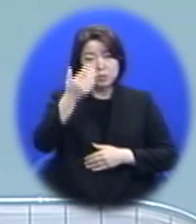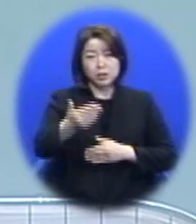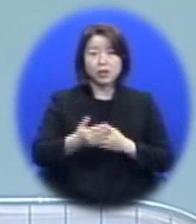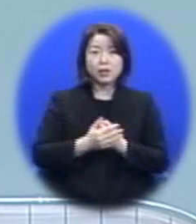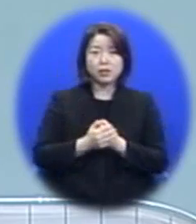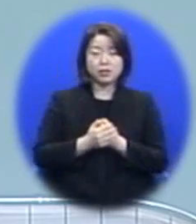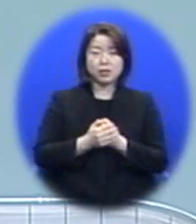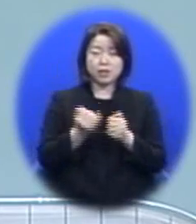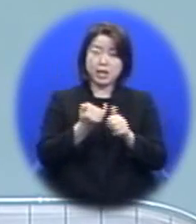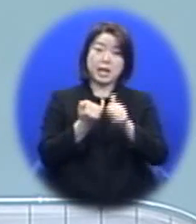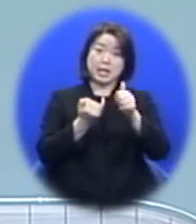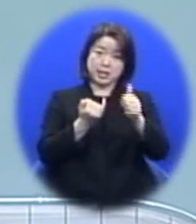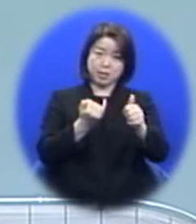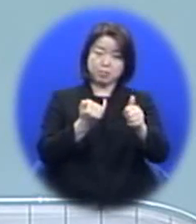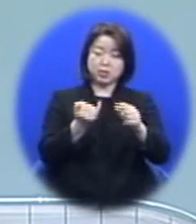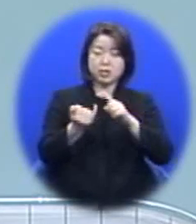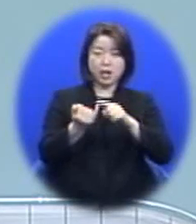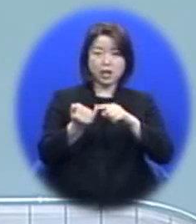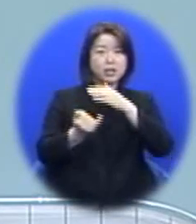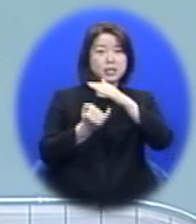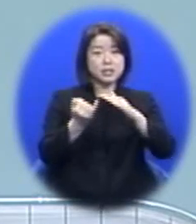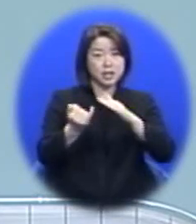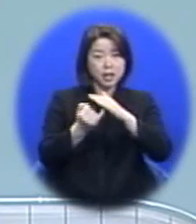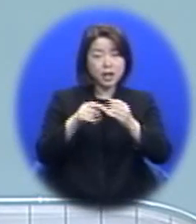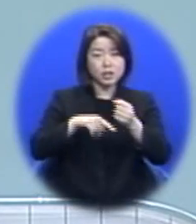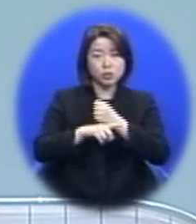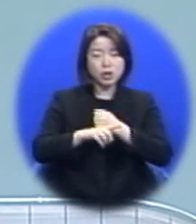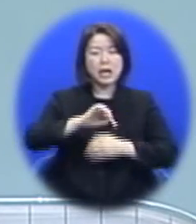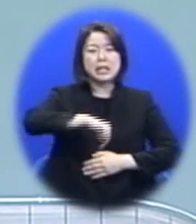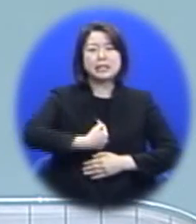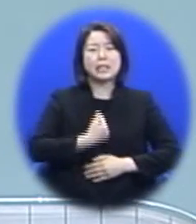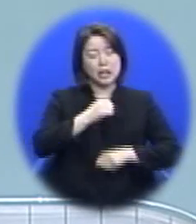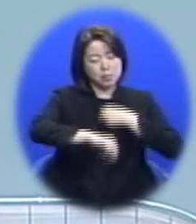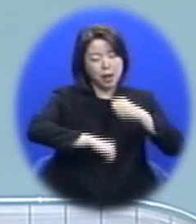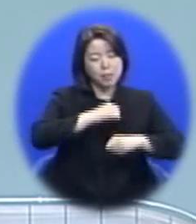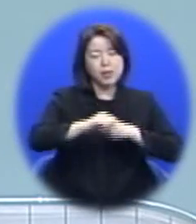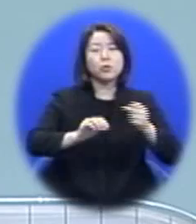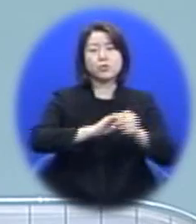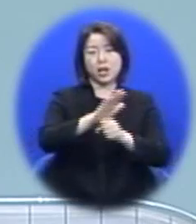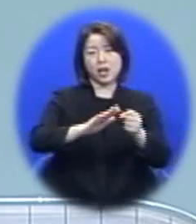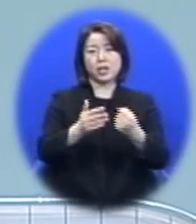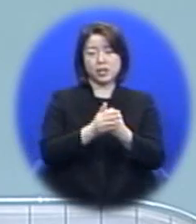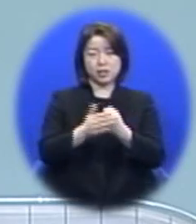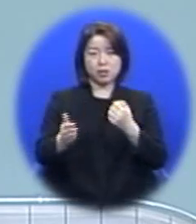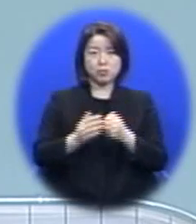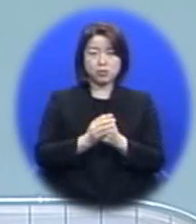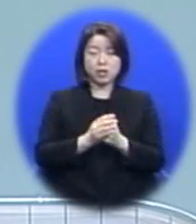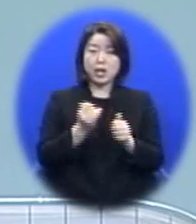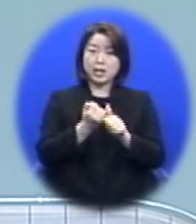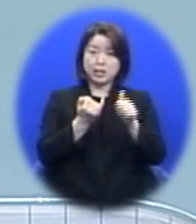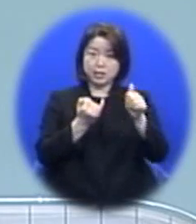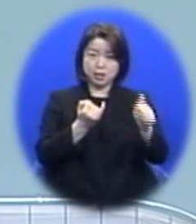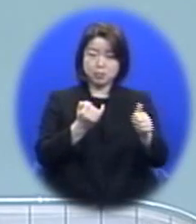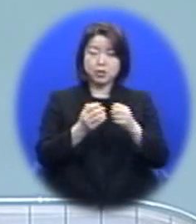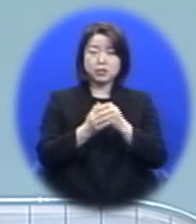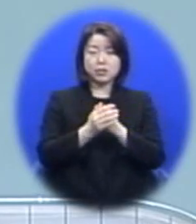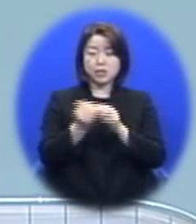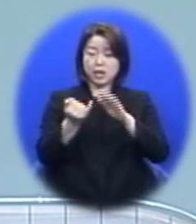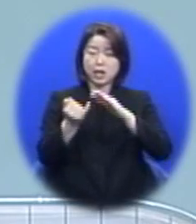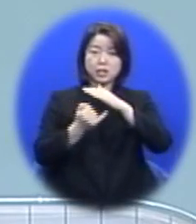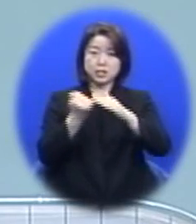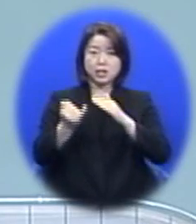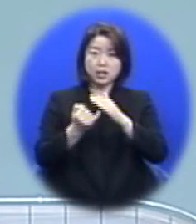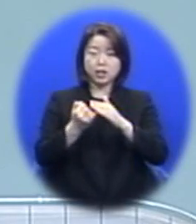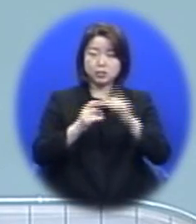남편이 아내를 사랑하는 이유가 다 자기 식대로만 사랑하니까 그렇습니다. 남편이 아내를 사랑하는 것은 이런 형태로 사랑하는